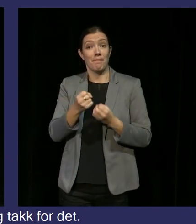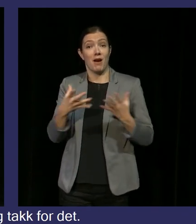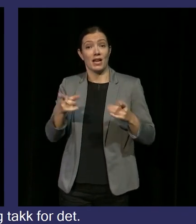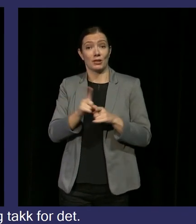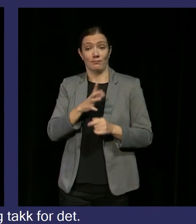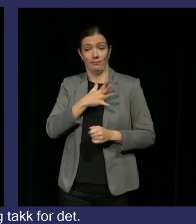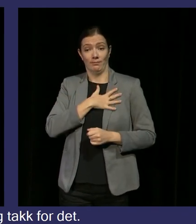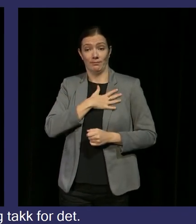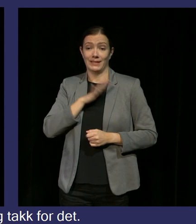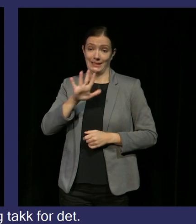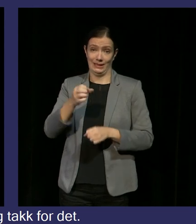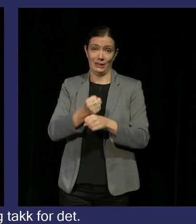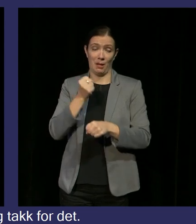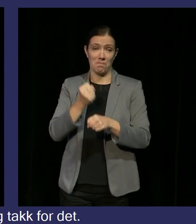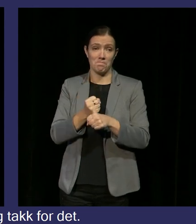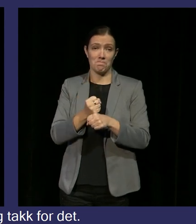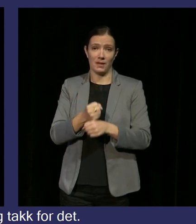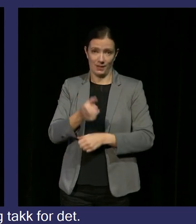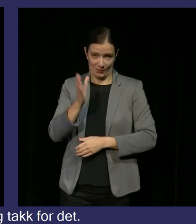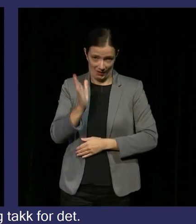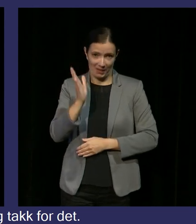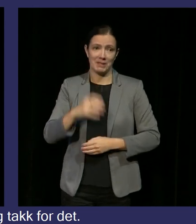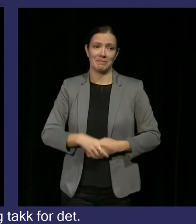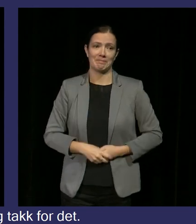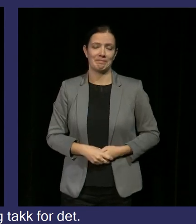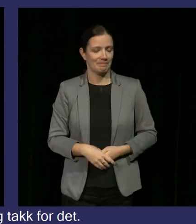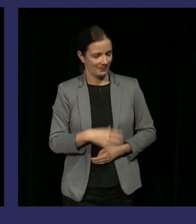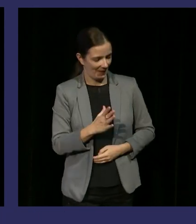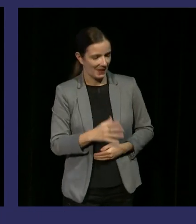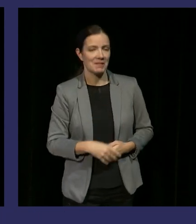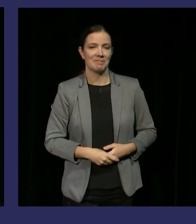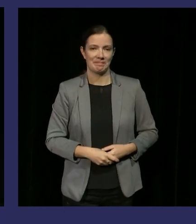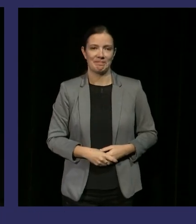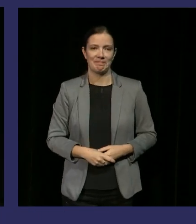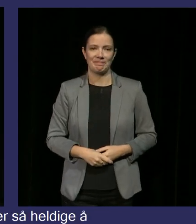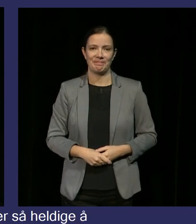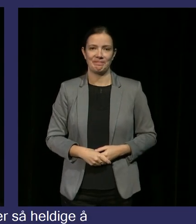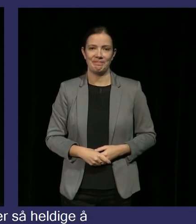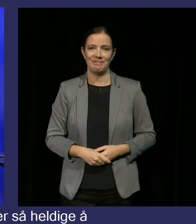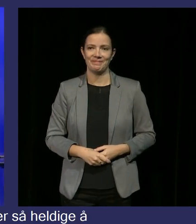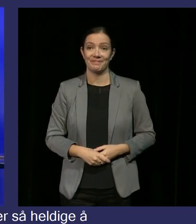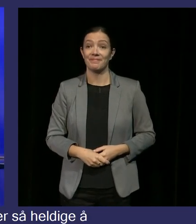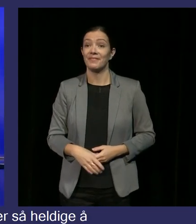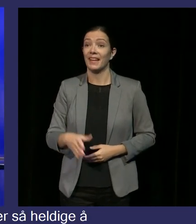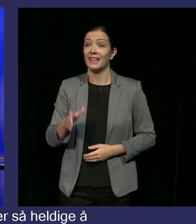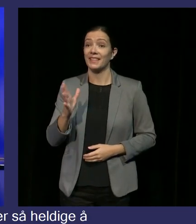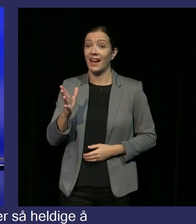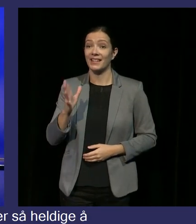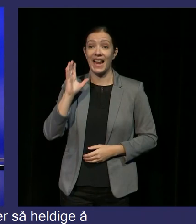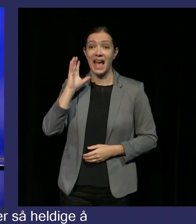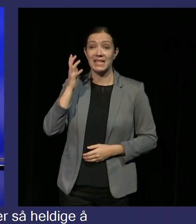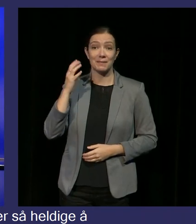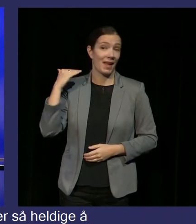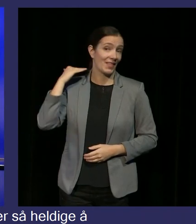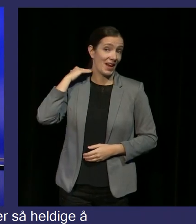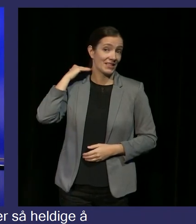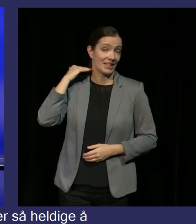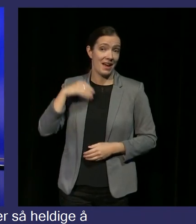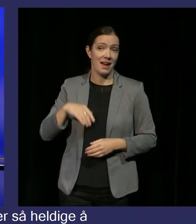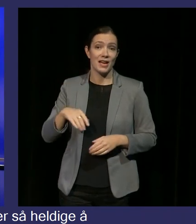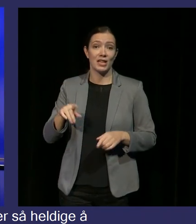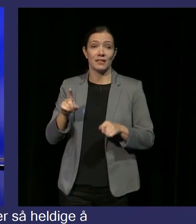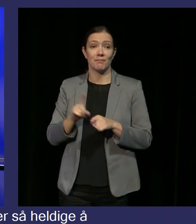på jobben du gjør. Og takk for det. Ja, takk tilbake. Takk til Espen Nakstad, som